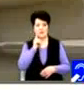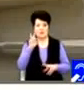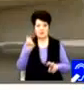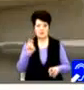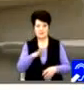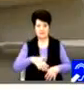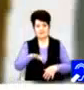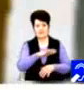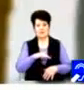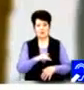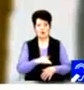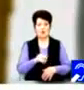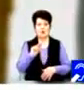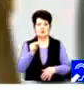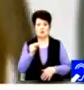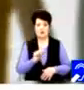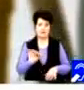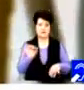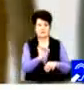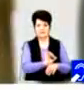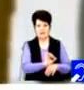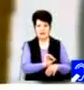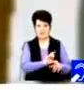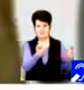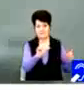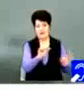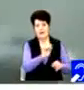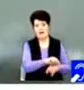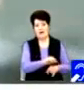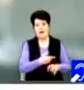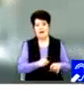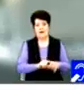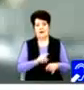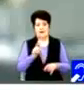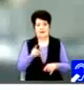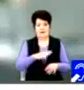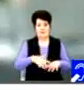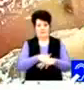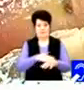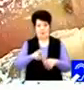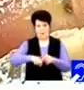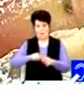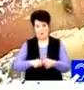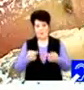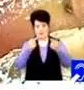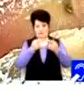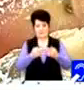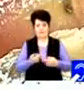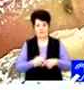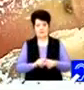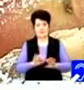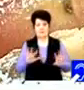din Sectorul ciocana a cărui activitate a fost sistată agenția națională pentru sănătate publică a prelevat probe și investighează acest